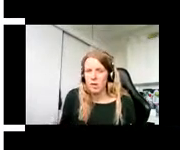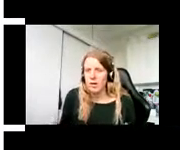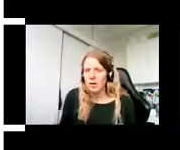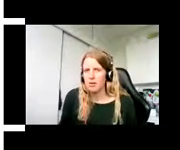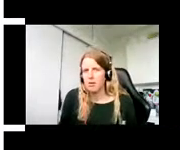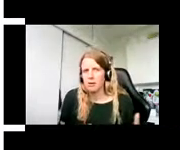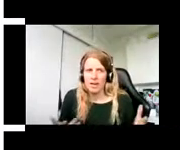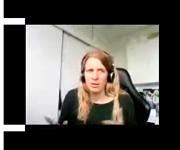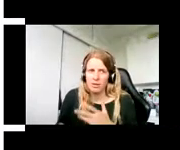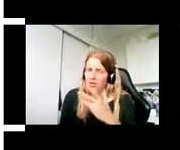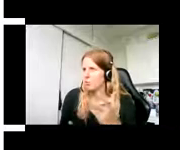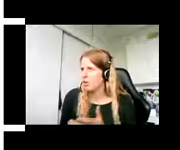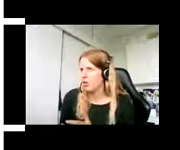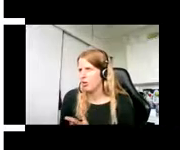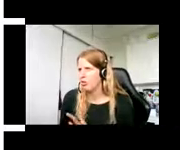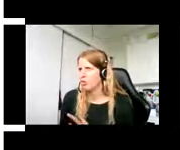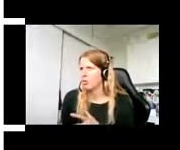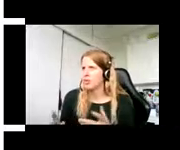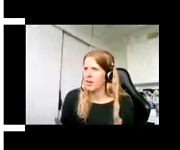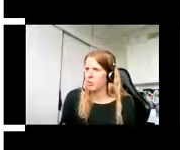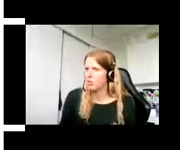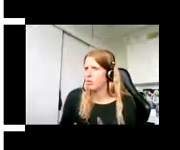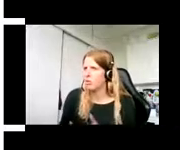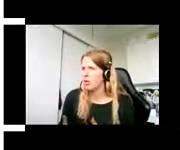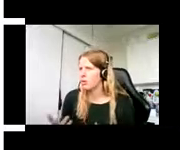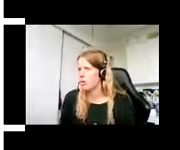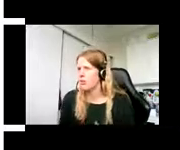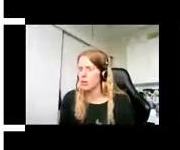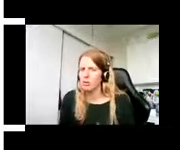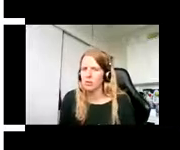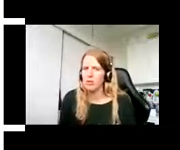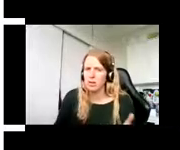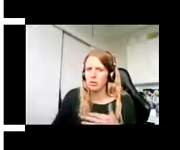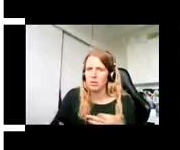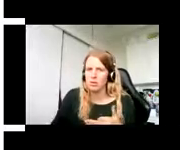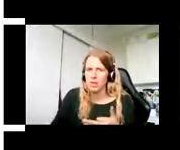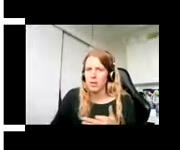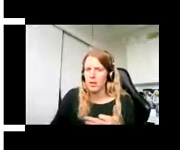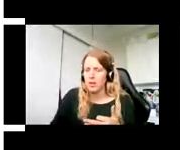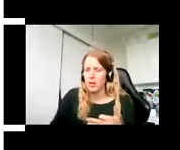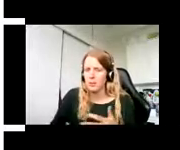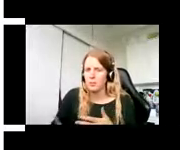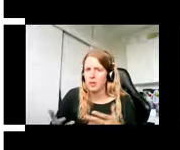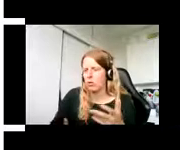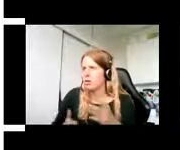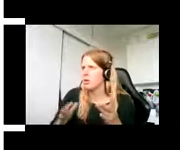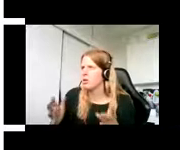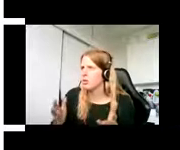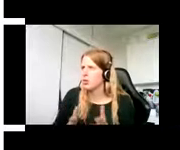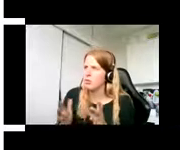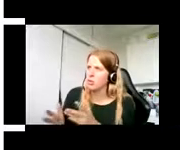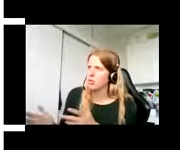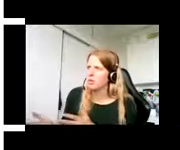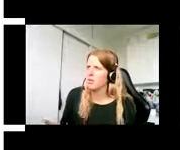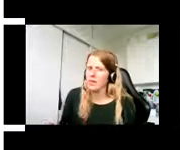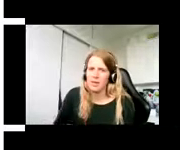om keiveel testen te moeten laten doen, om die onzekerheid rond die rode en oranje periode, versus dan rode